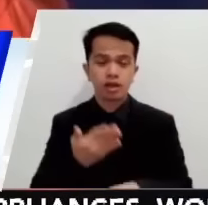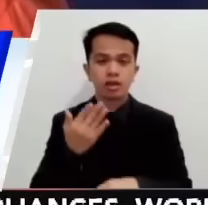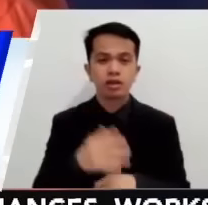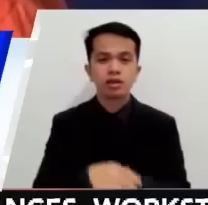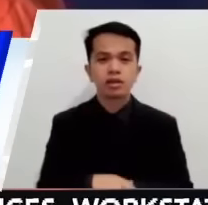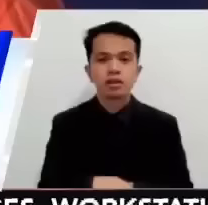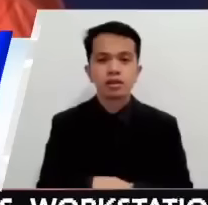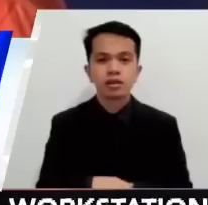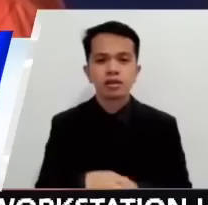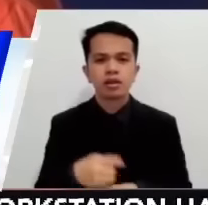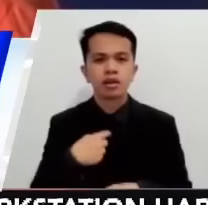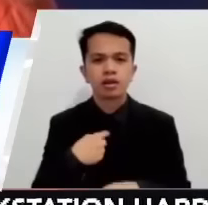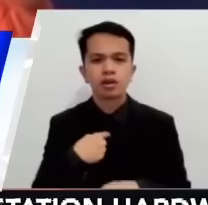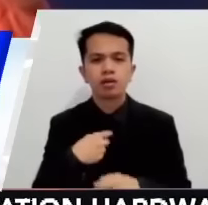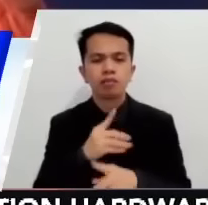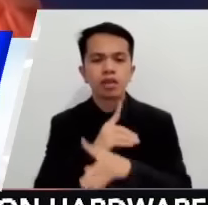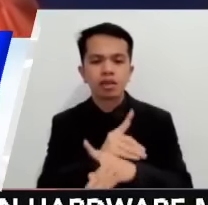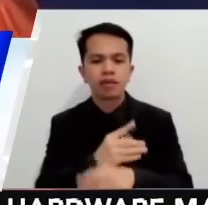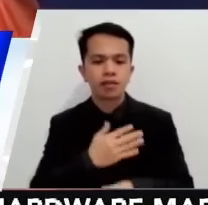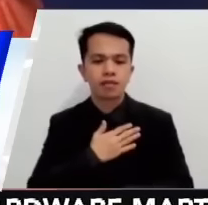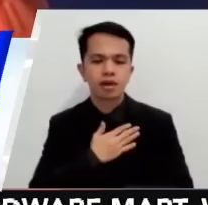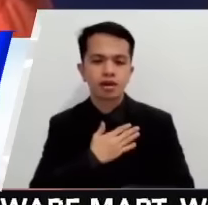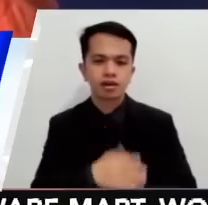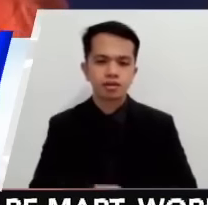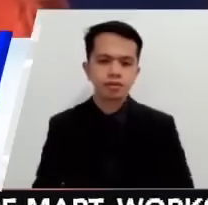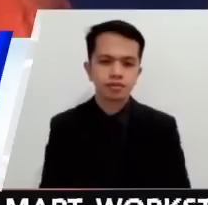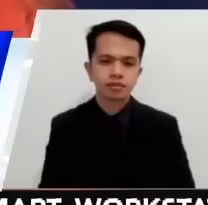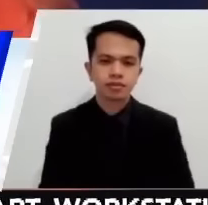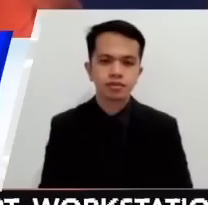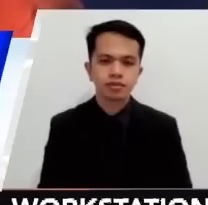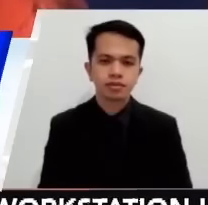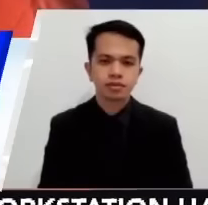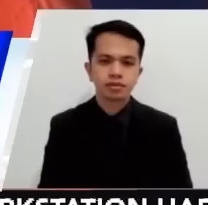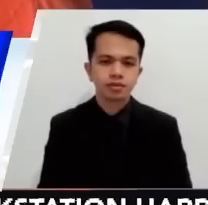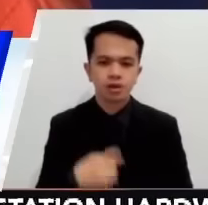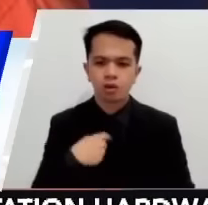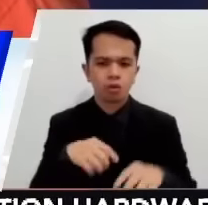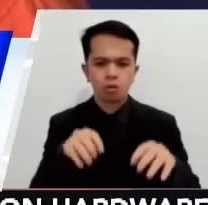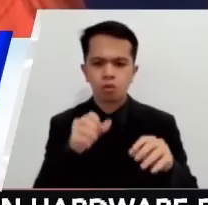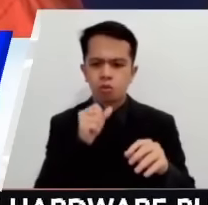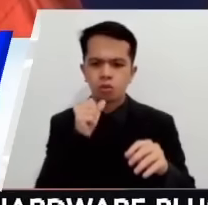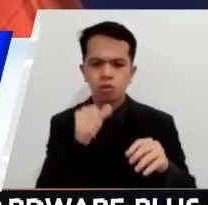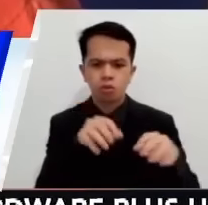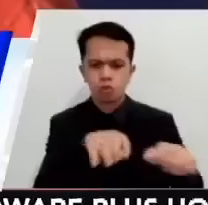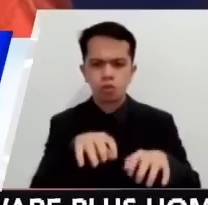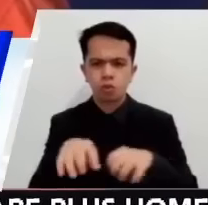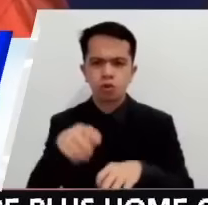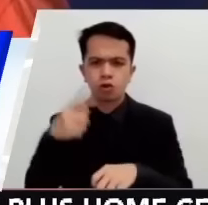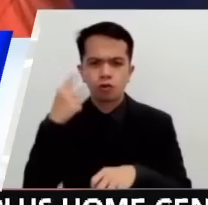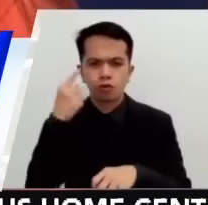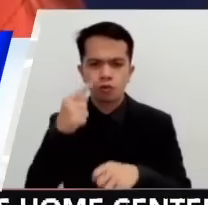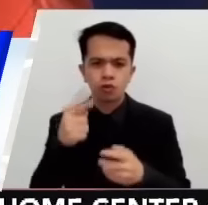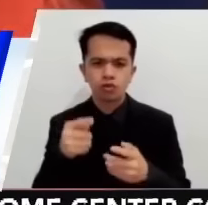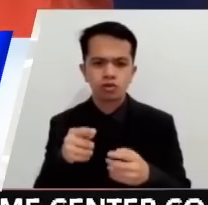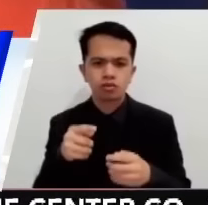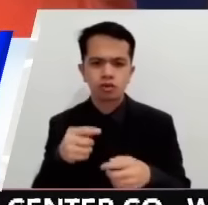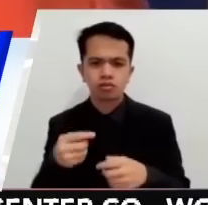ipagtanggol din po yung aking sarili na wala akong kinalaman sa ibinibintang niya sa akin na